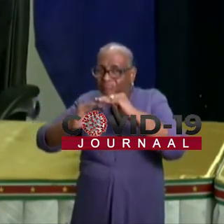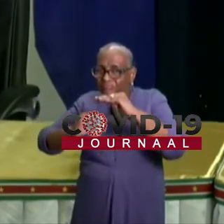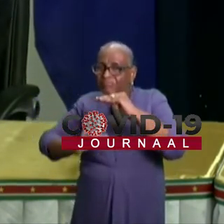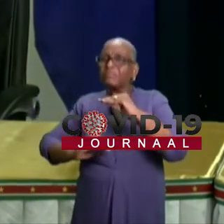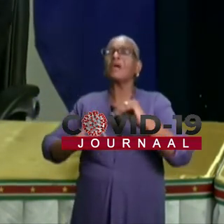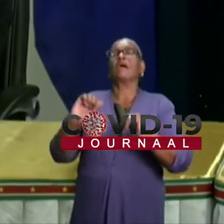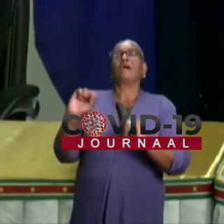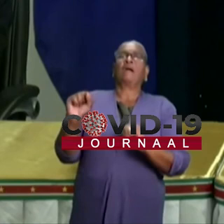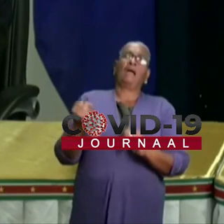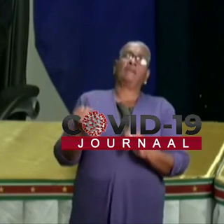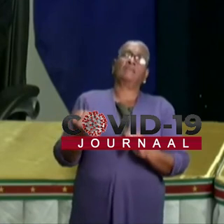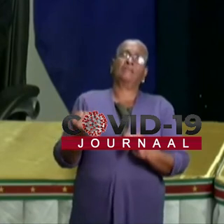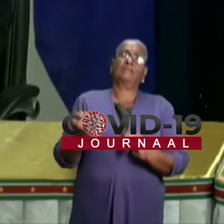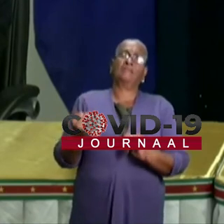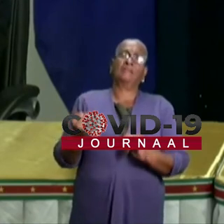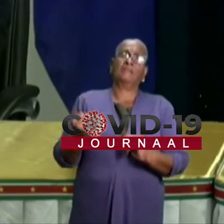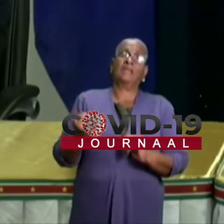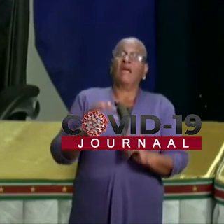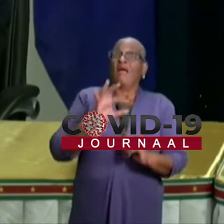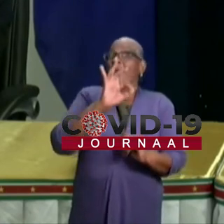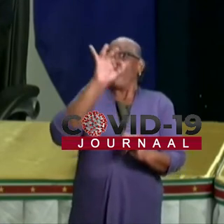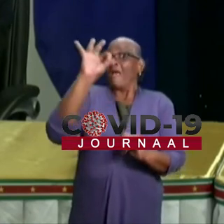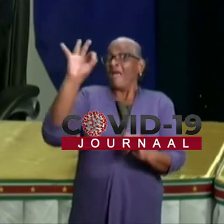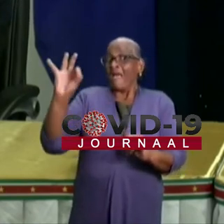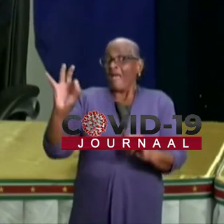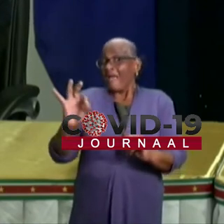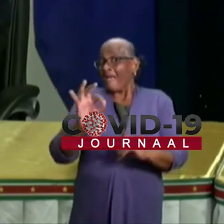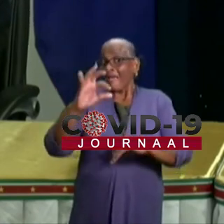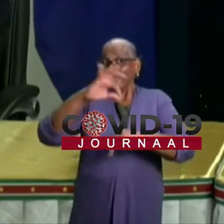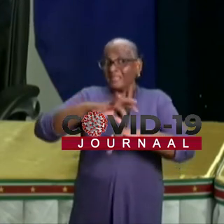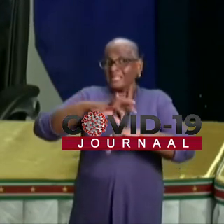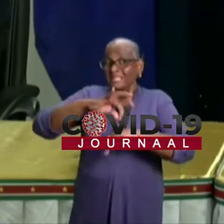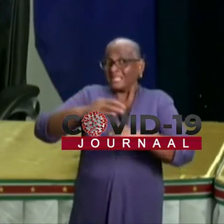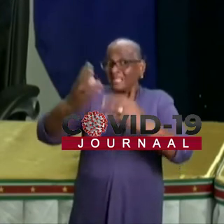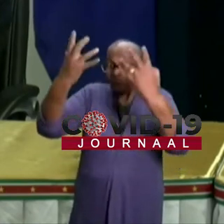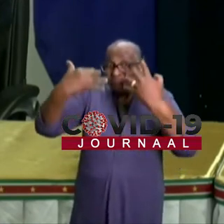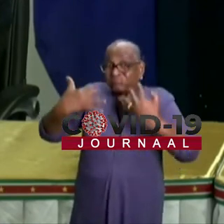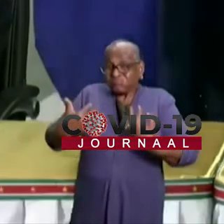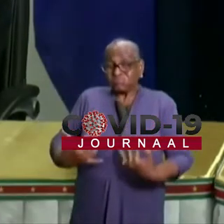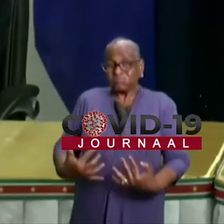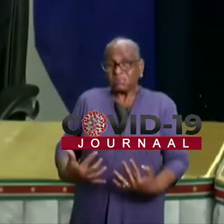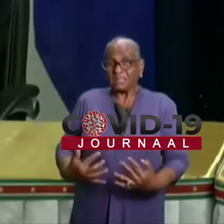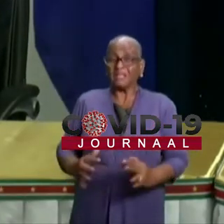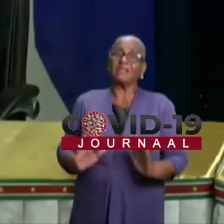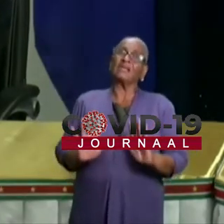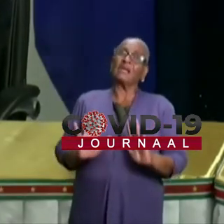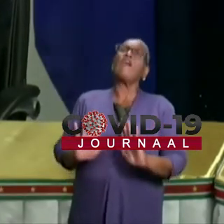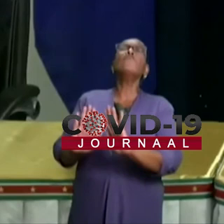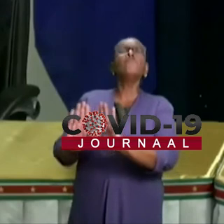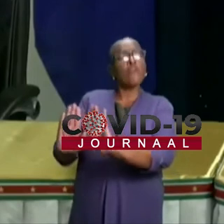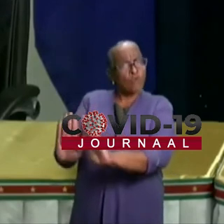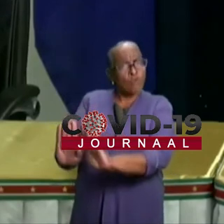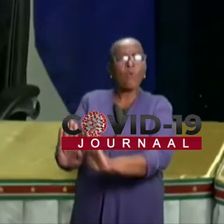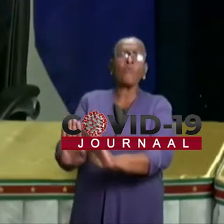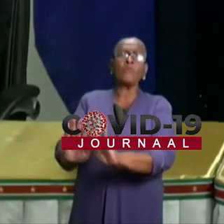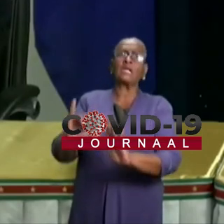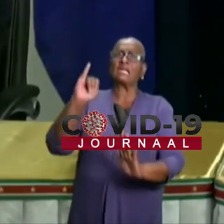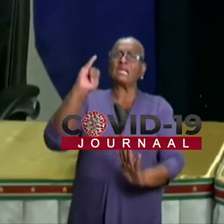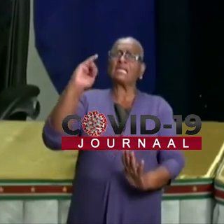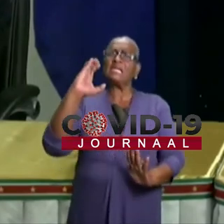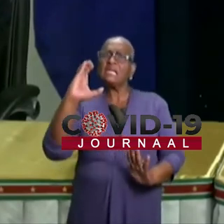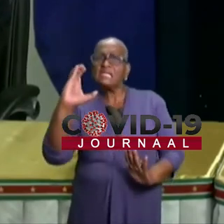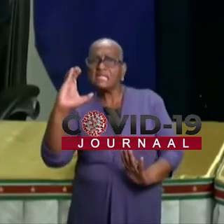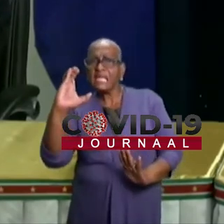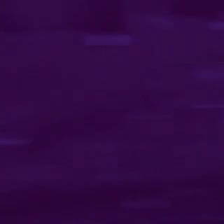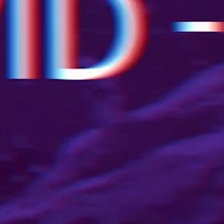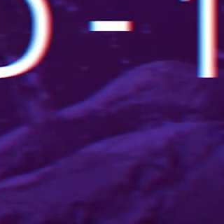beschermt tegen ernstige ziekteverschijnselen waarvoor opnames nodig zijn en zelfs IC-opnames ook overbodig